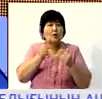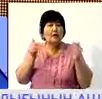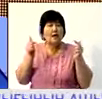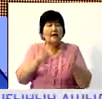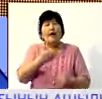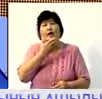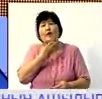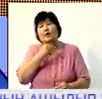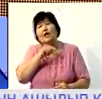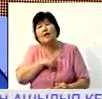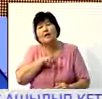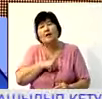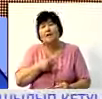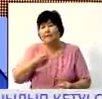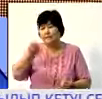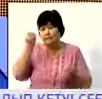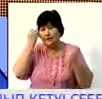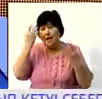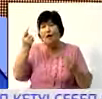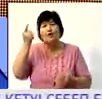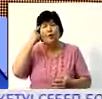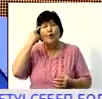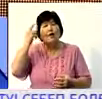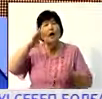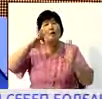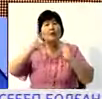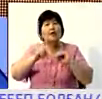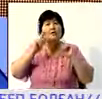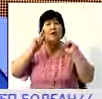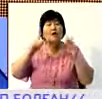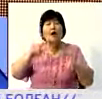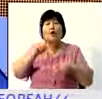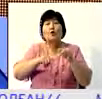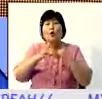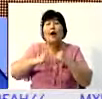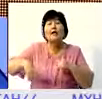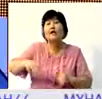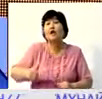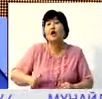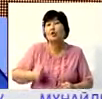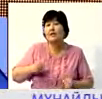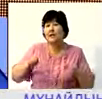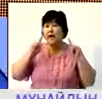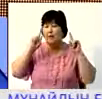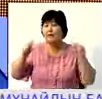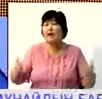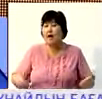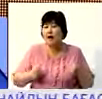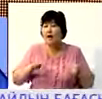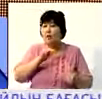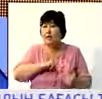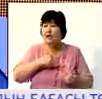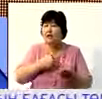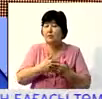көркем мінезі, салиқалы ойы, тұшымды пікірімен танылып, туған елдің мәртебесі мен мерейі үшін аянбай қызмет